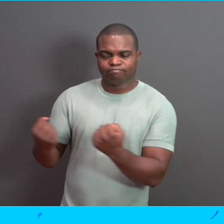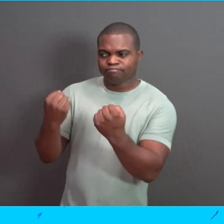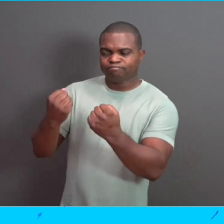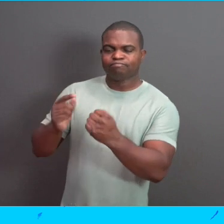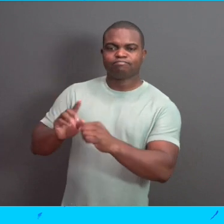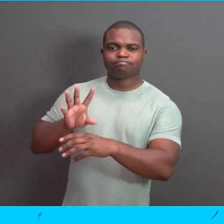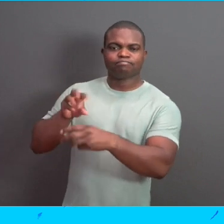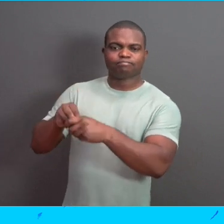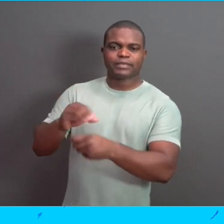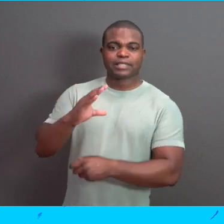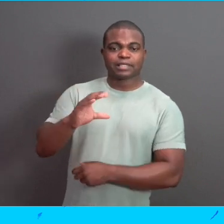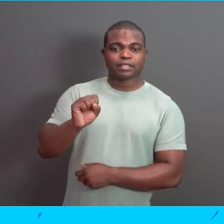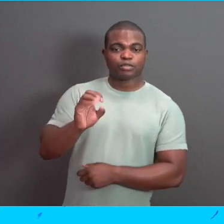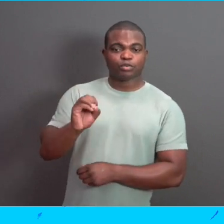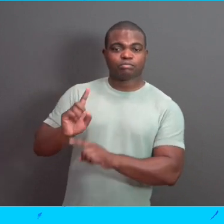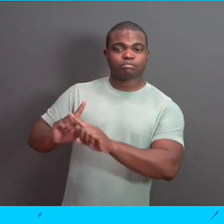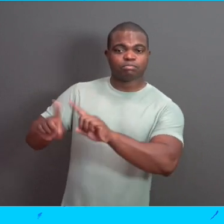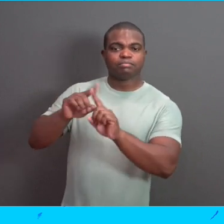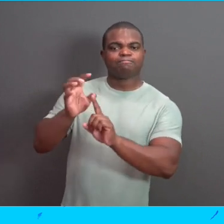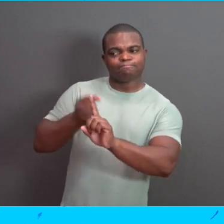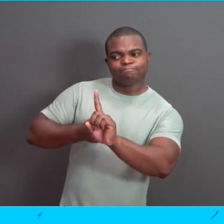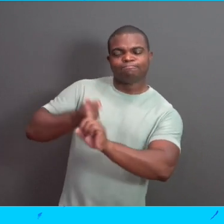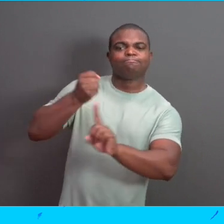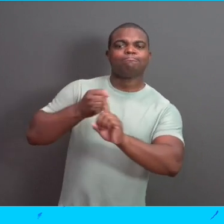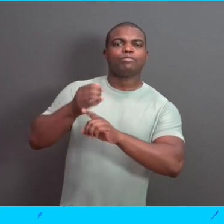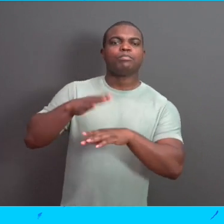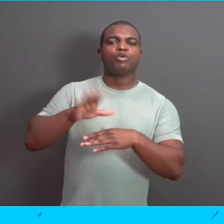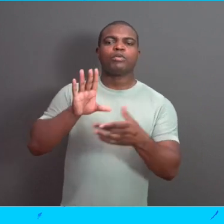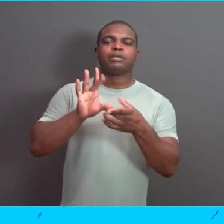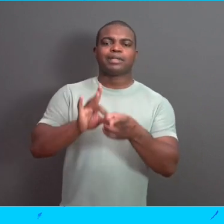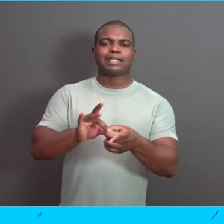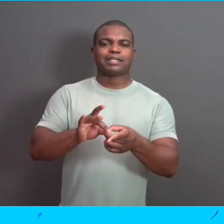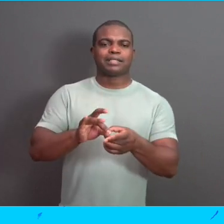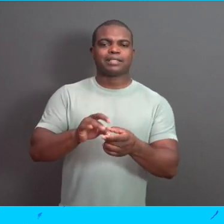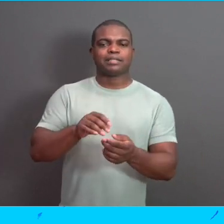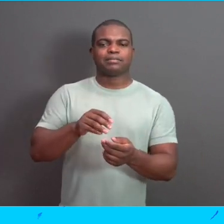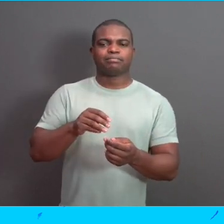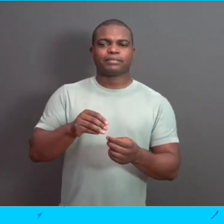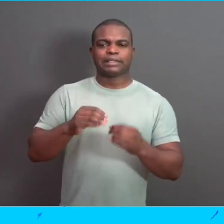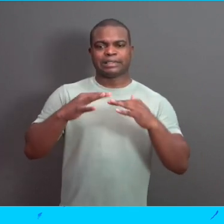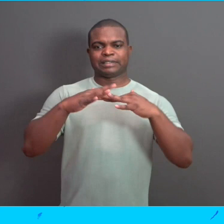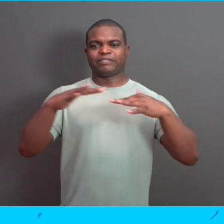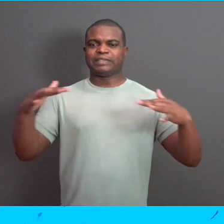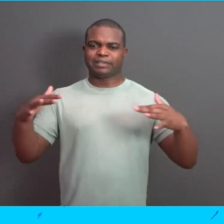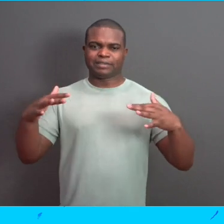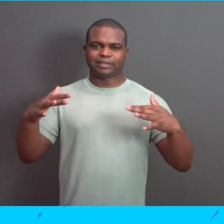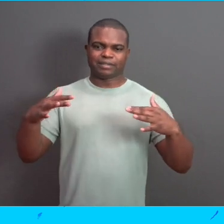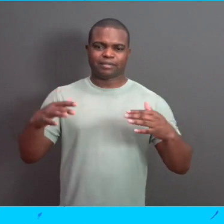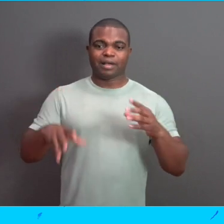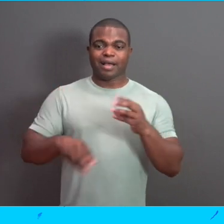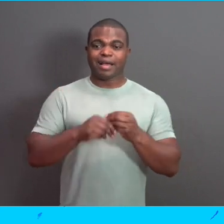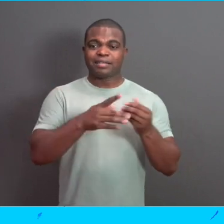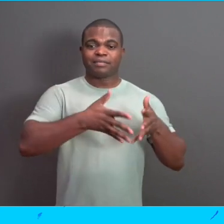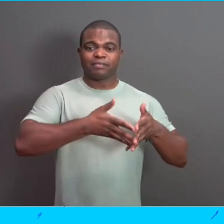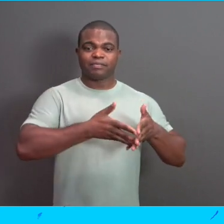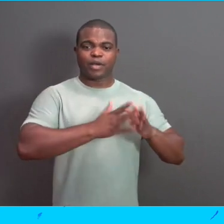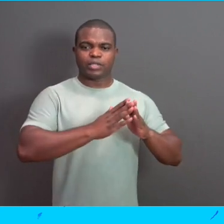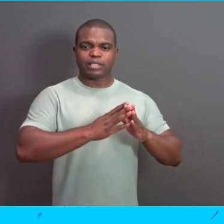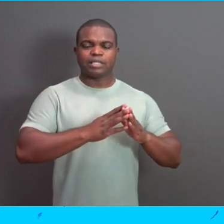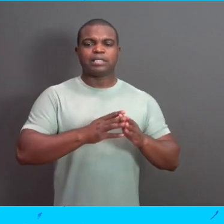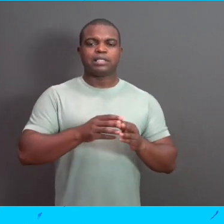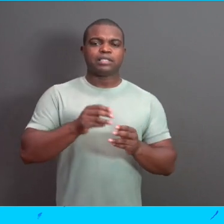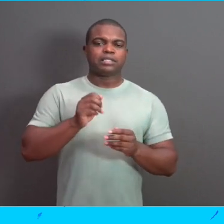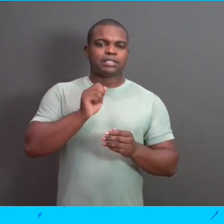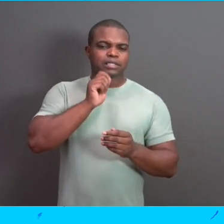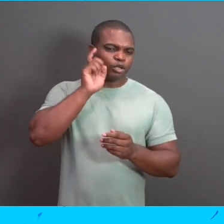de l'Université de la diversité sexuelle qui promeut l'inclusion. Salut, Jeffrey. Et finalement,